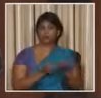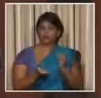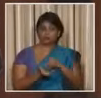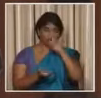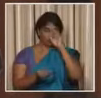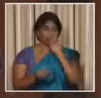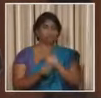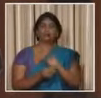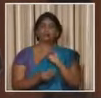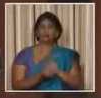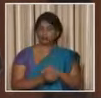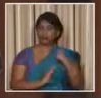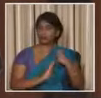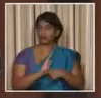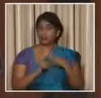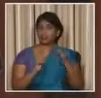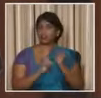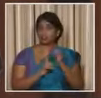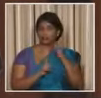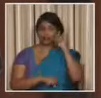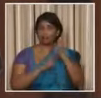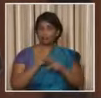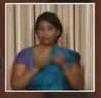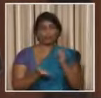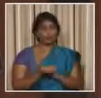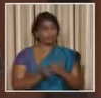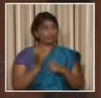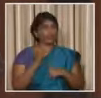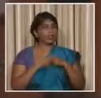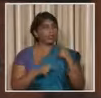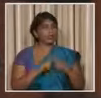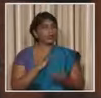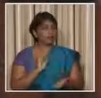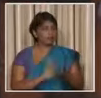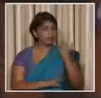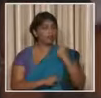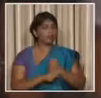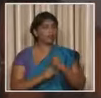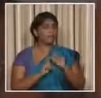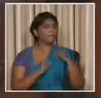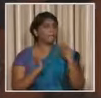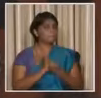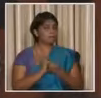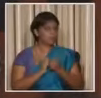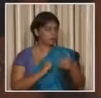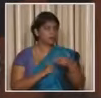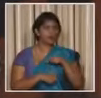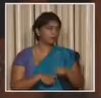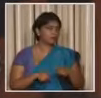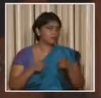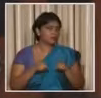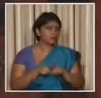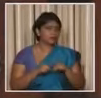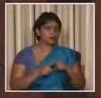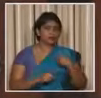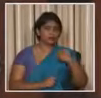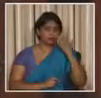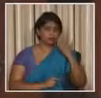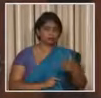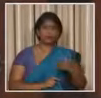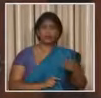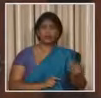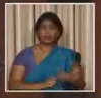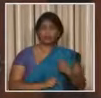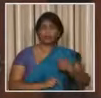ආරක්ෂා කරලා මේ රට තුළ ඉන්න දුප්පත් මිනිස්සුන්ට තවදුරටත් බදු වැටීම තමයි මේ රජයේ ප්‍රතිපත්තියට ගන්න පුළුවන්. මොකද මේක තුළින් මං හිතන්නේ